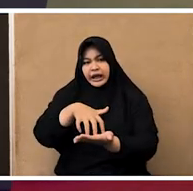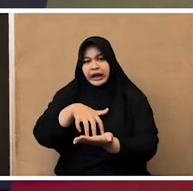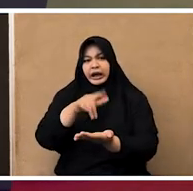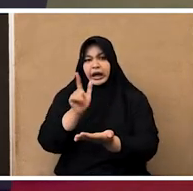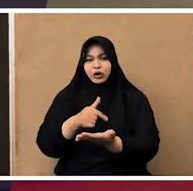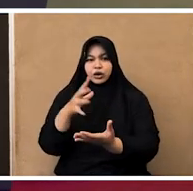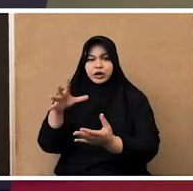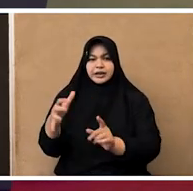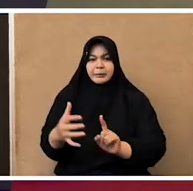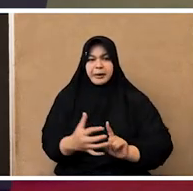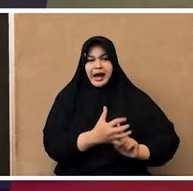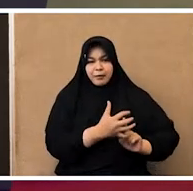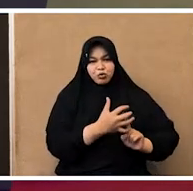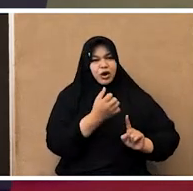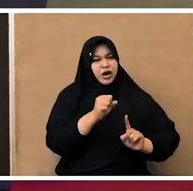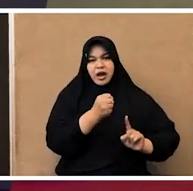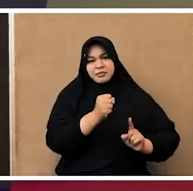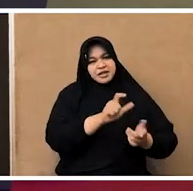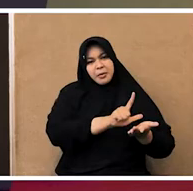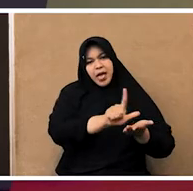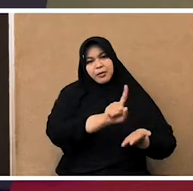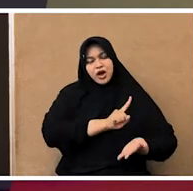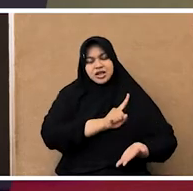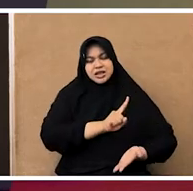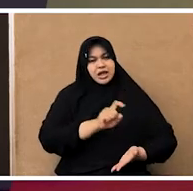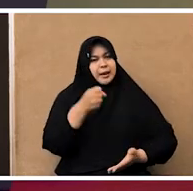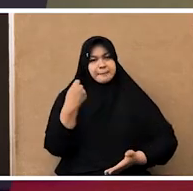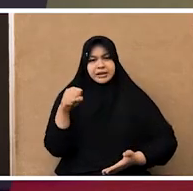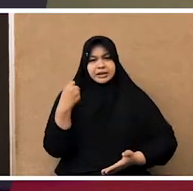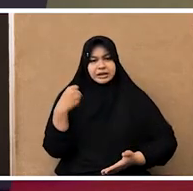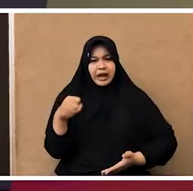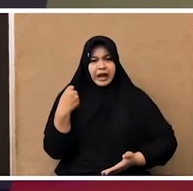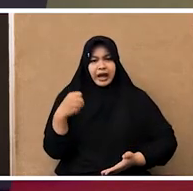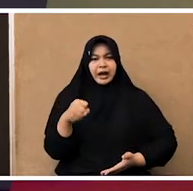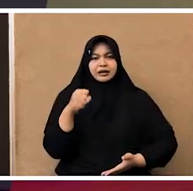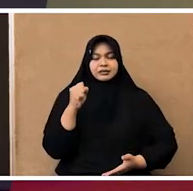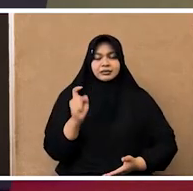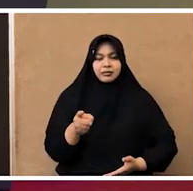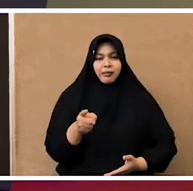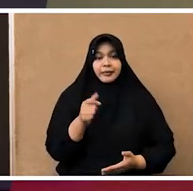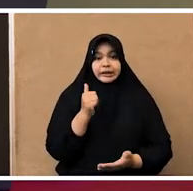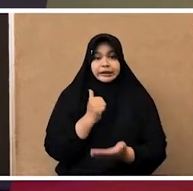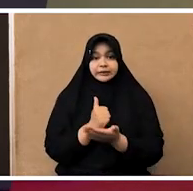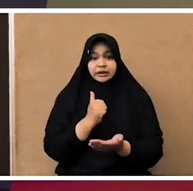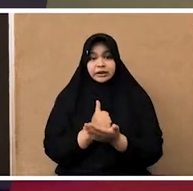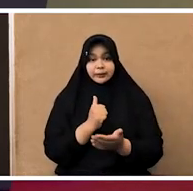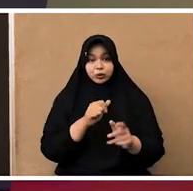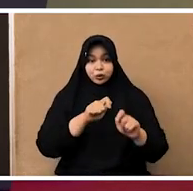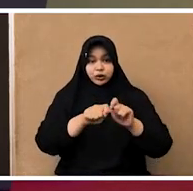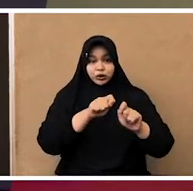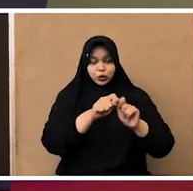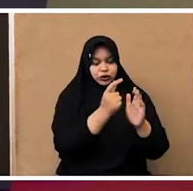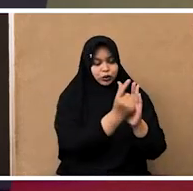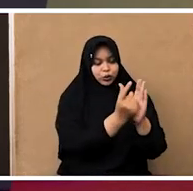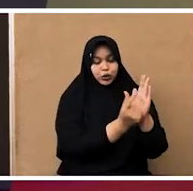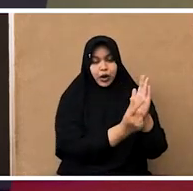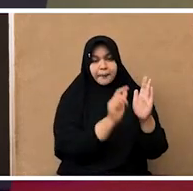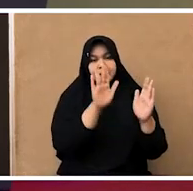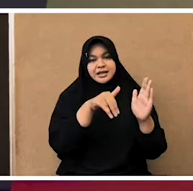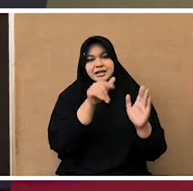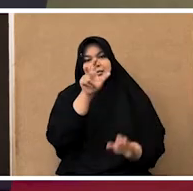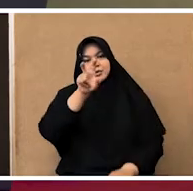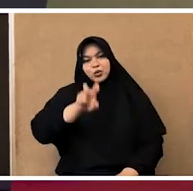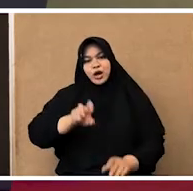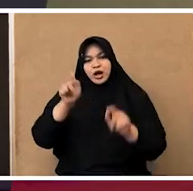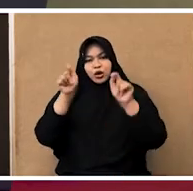berada di bawah Pengampuan dia tidak bisa melaporkan nah ini sebenarnya pembuat undang-undang masih menggunakan